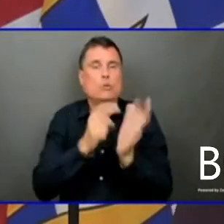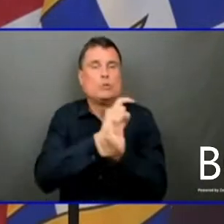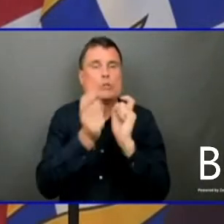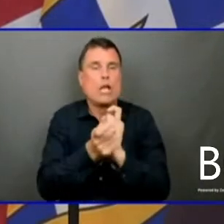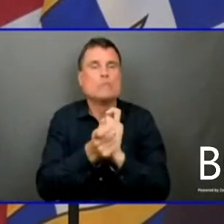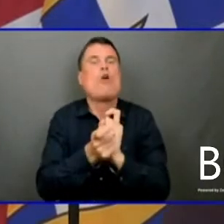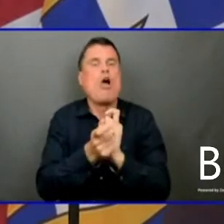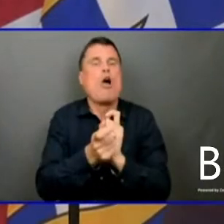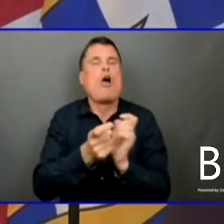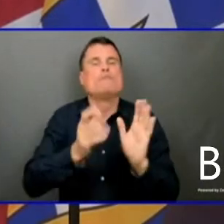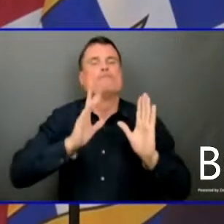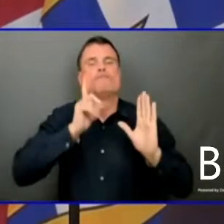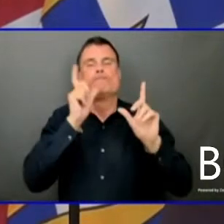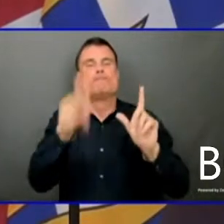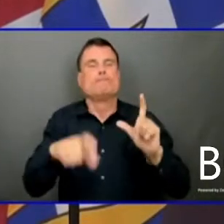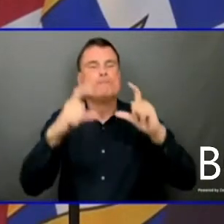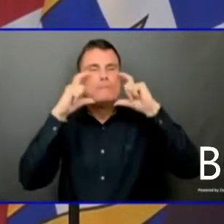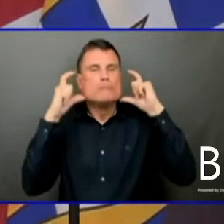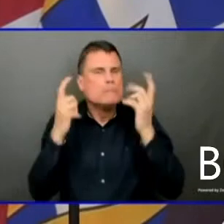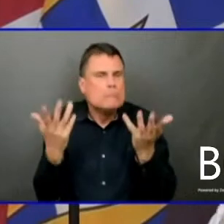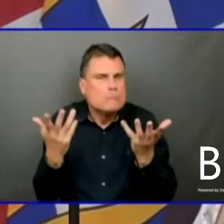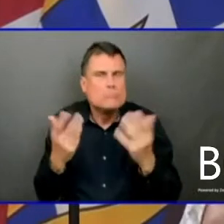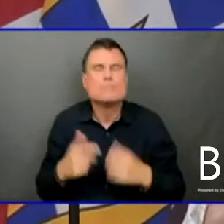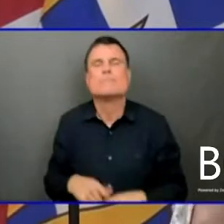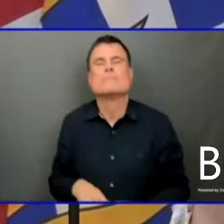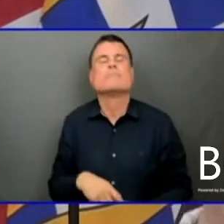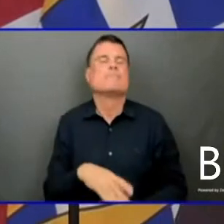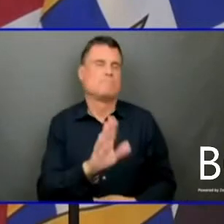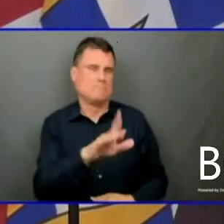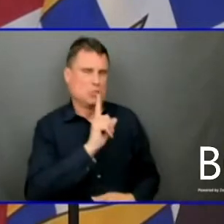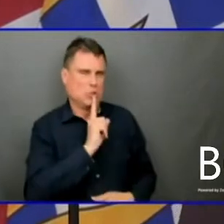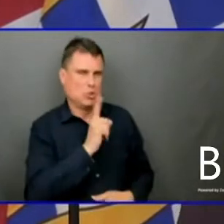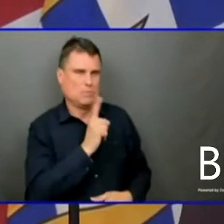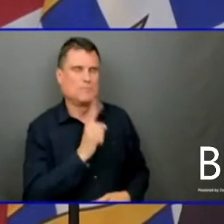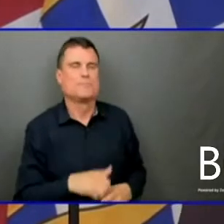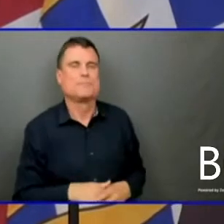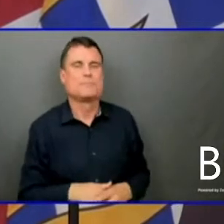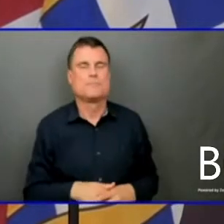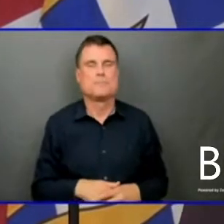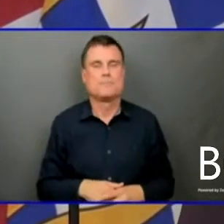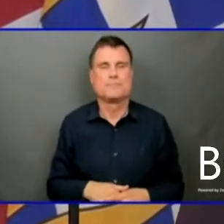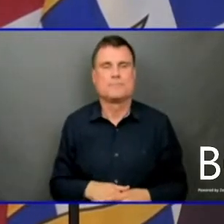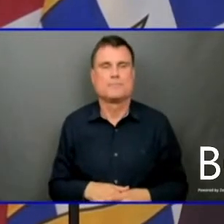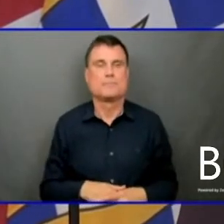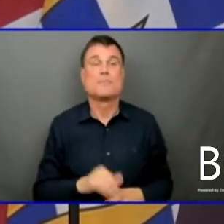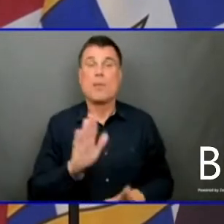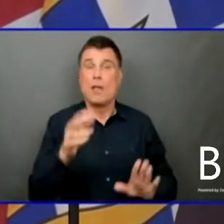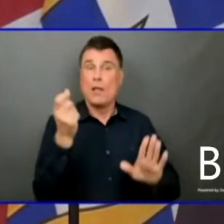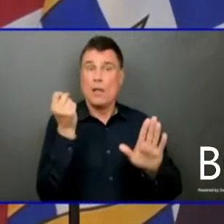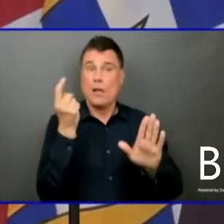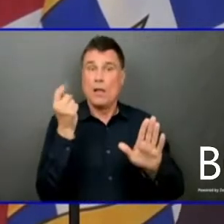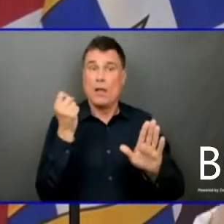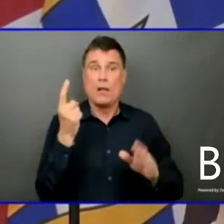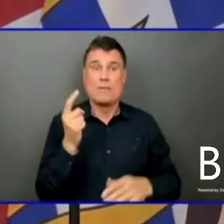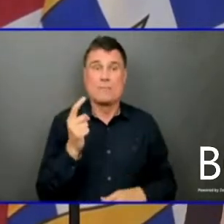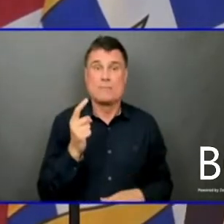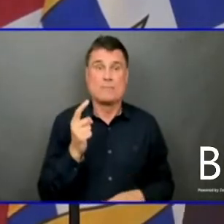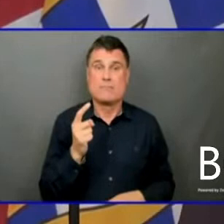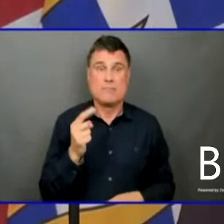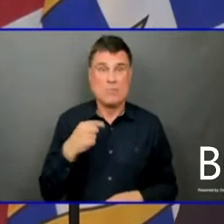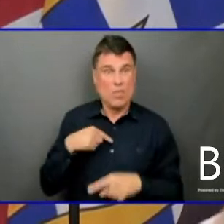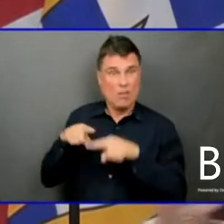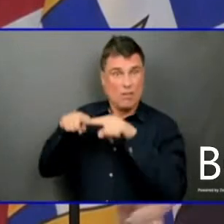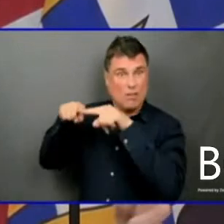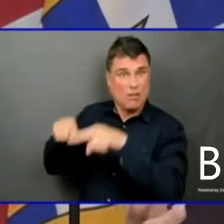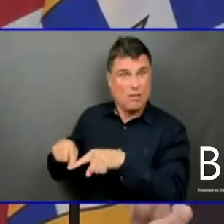他说这些事情要澄清一下。我们现在我们还没有到那个全民免疫的程